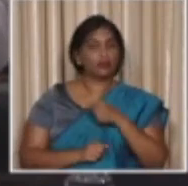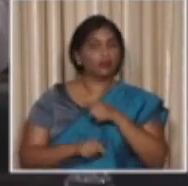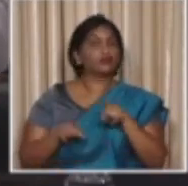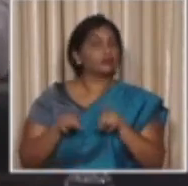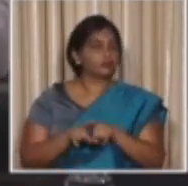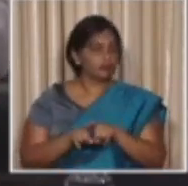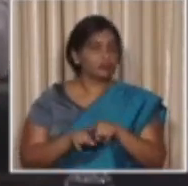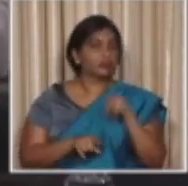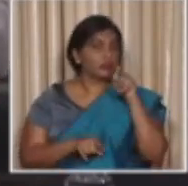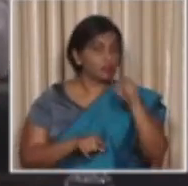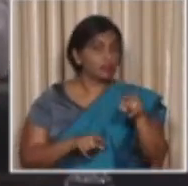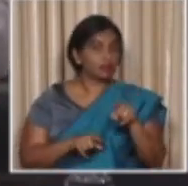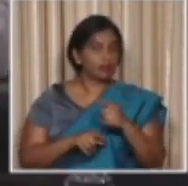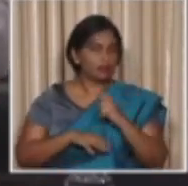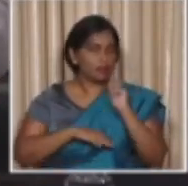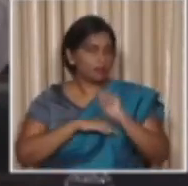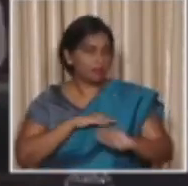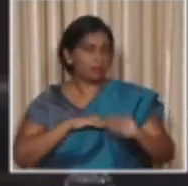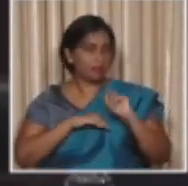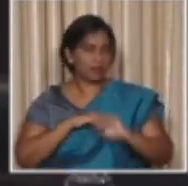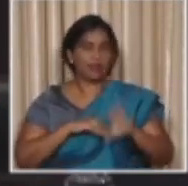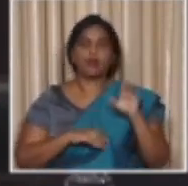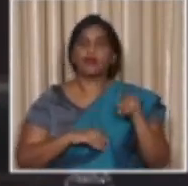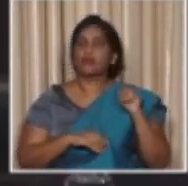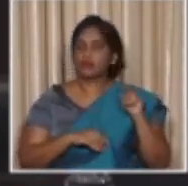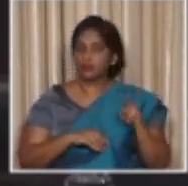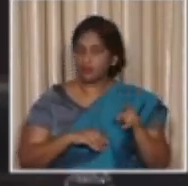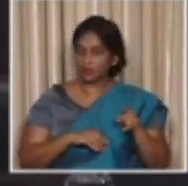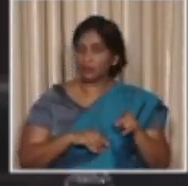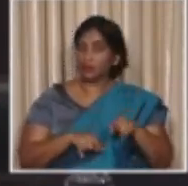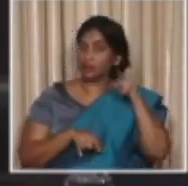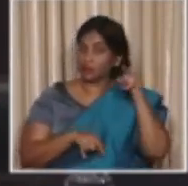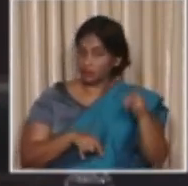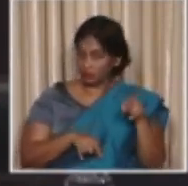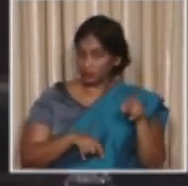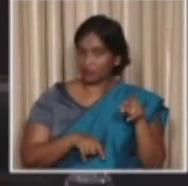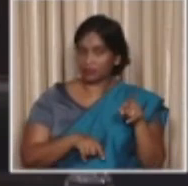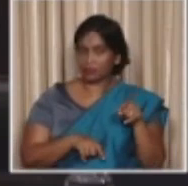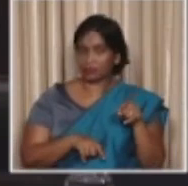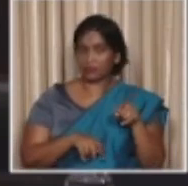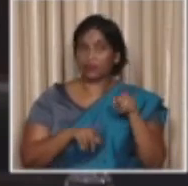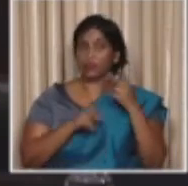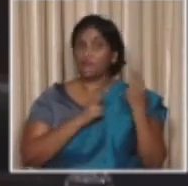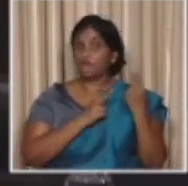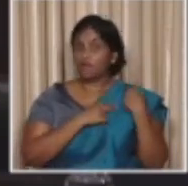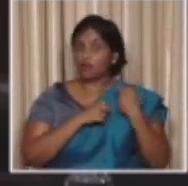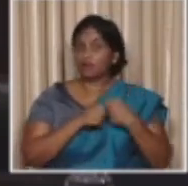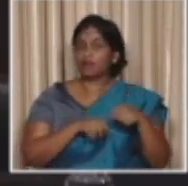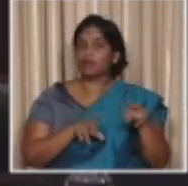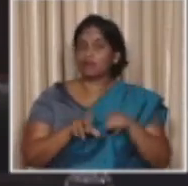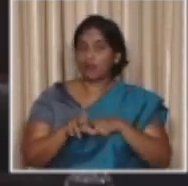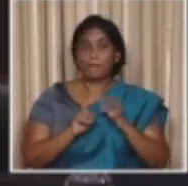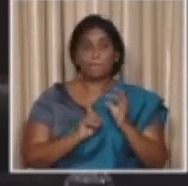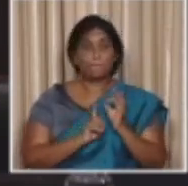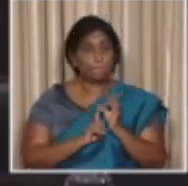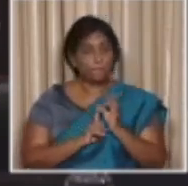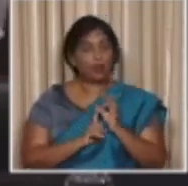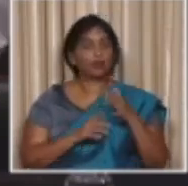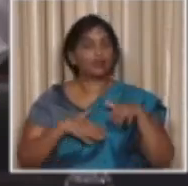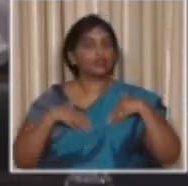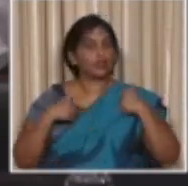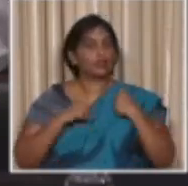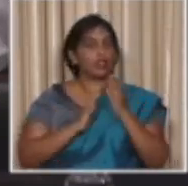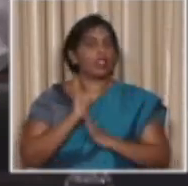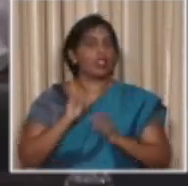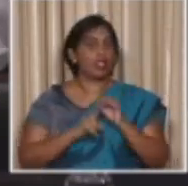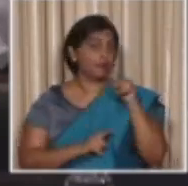තමයි ඔබතුමාලා පිඹුරුපත් සකස් කරමින් යන්නේ. ඒ නිසා එතනින් ඒකට වග කියන්න ඕනි පෞද්ගලිකව සෞඛ්‍ය අමාත්‍යවරයා කියලා